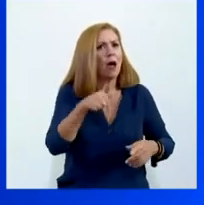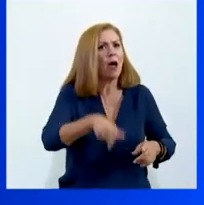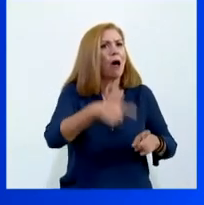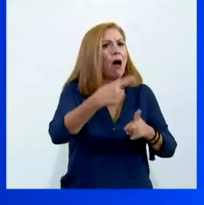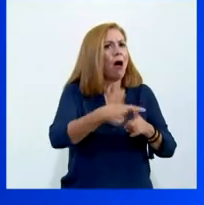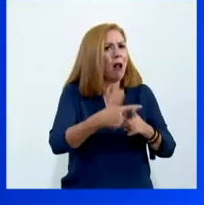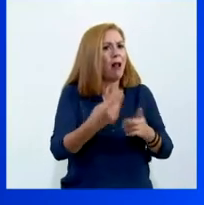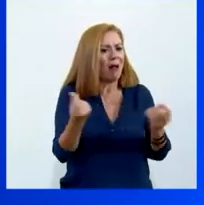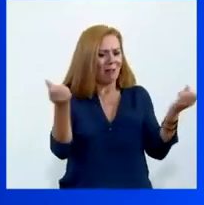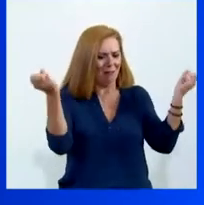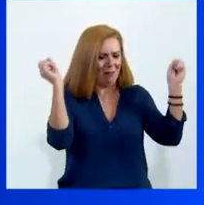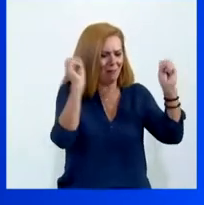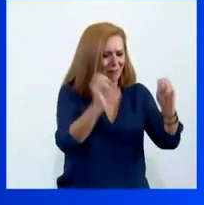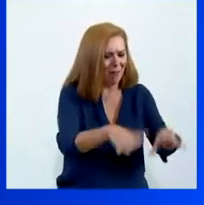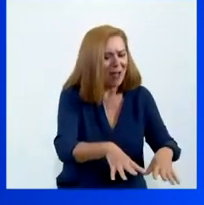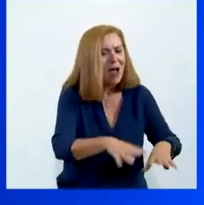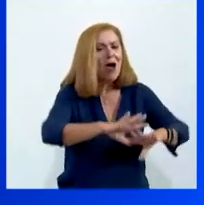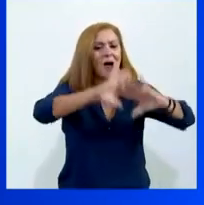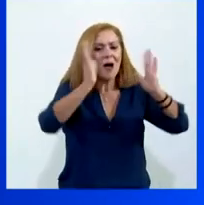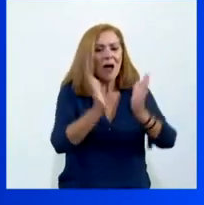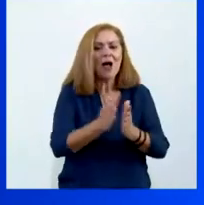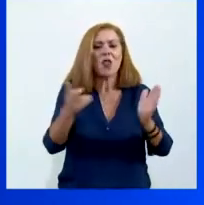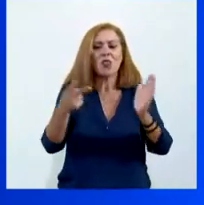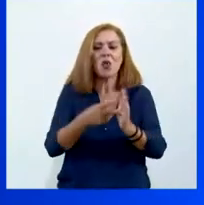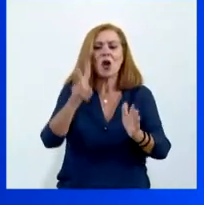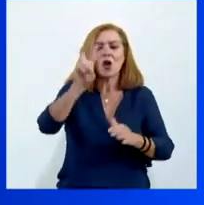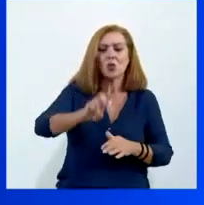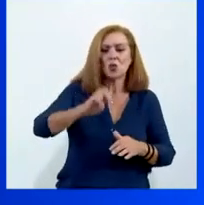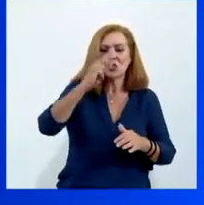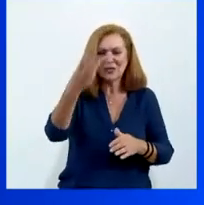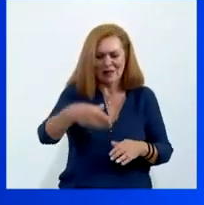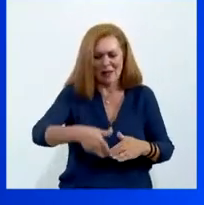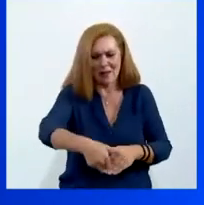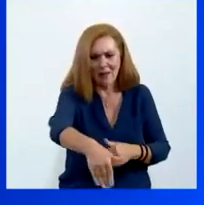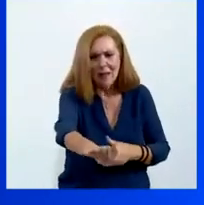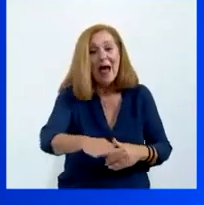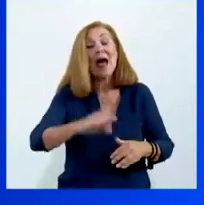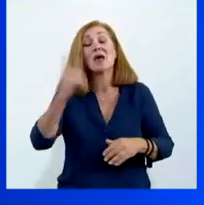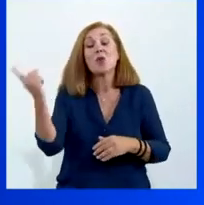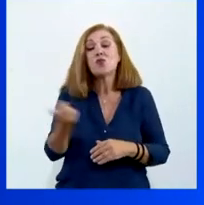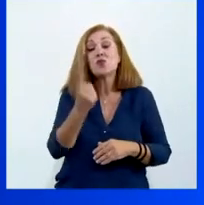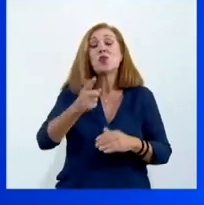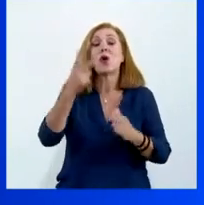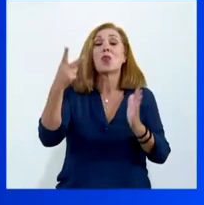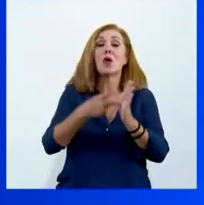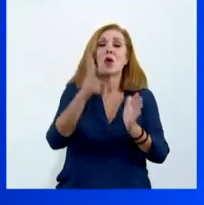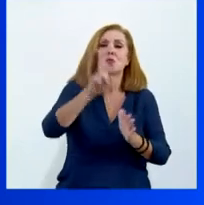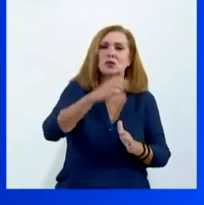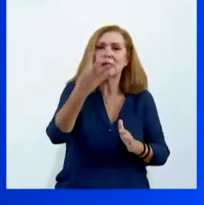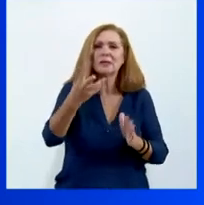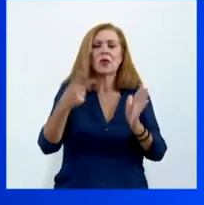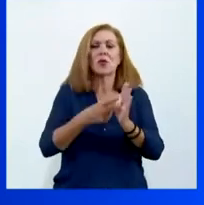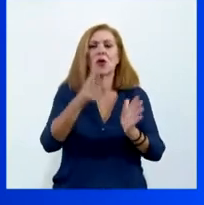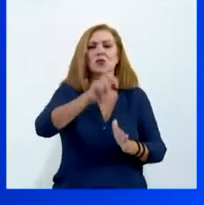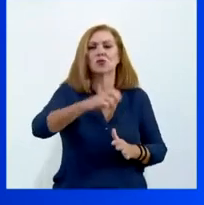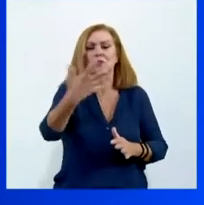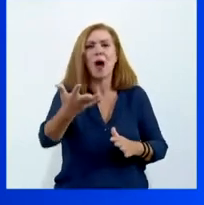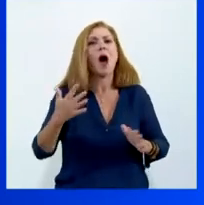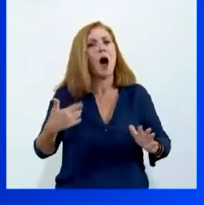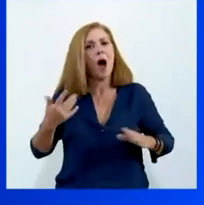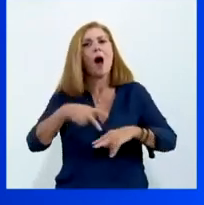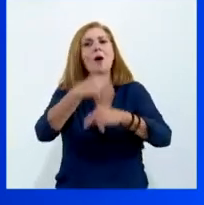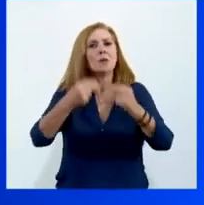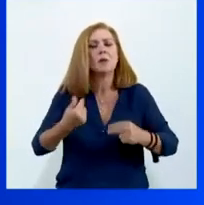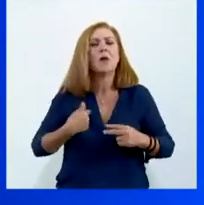οικονομία ουσιαστικά και μαζικά το 23, στο υπόλοιπο του 23, αλλά κυρίως το 24 και το 25. Άρα είμαι πολύ